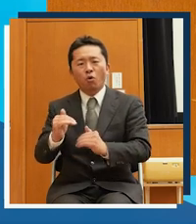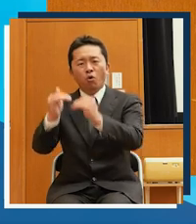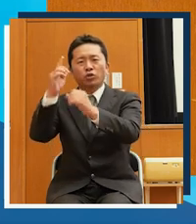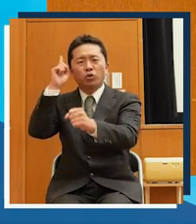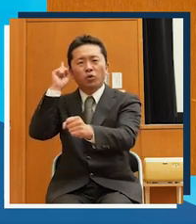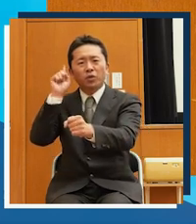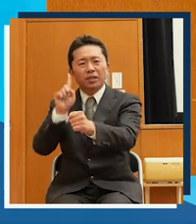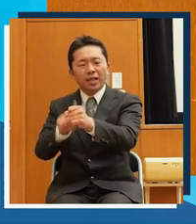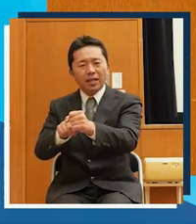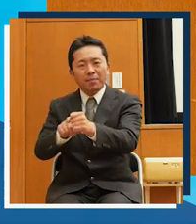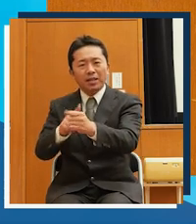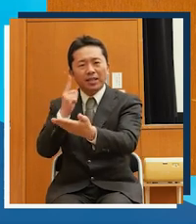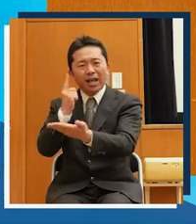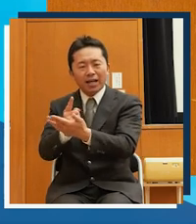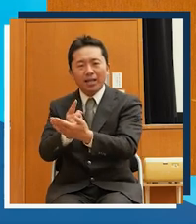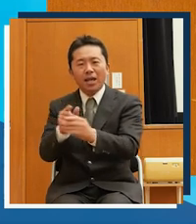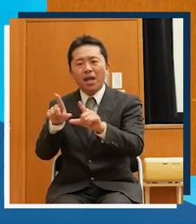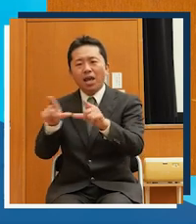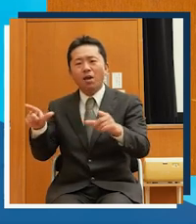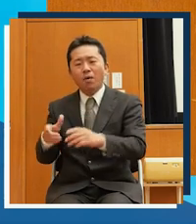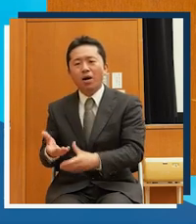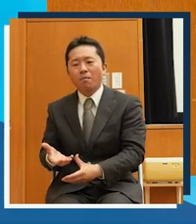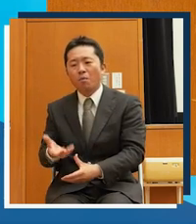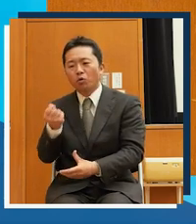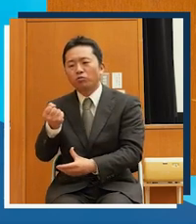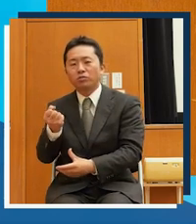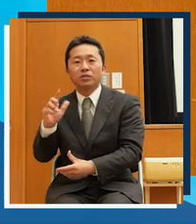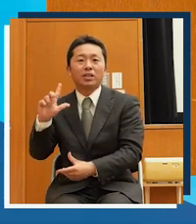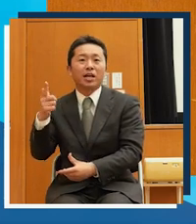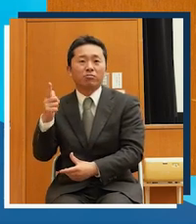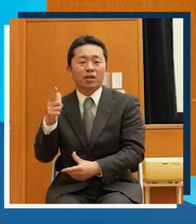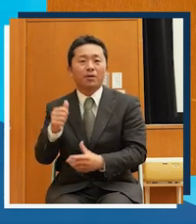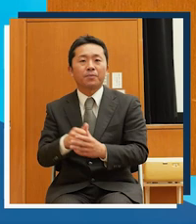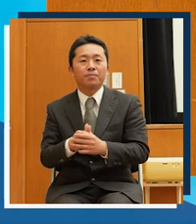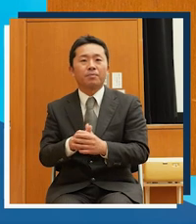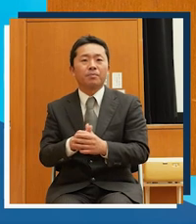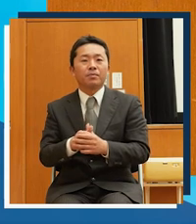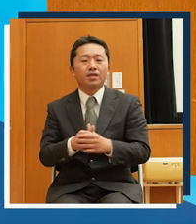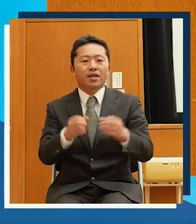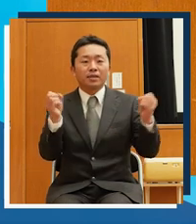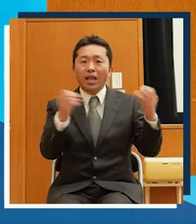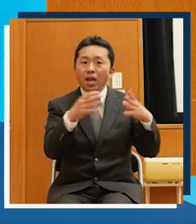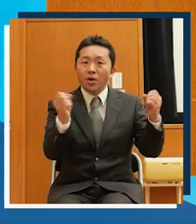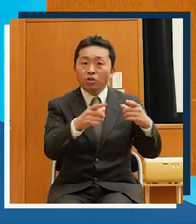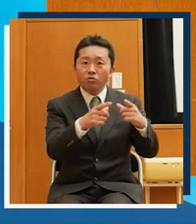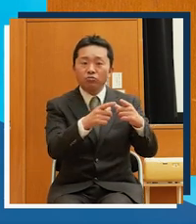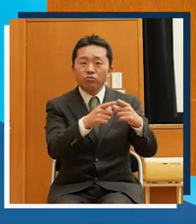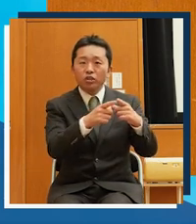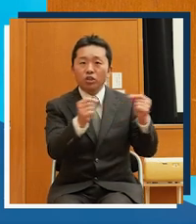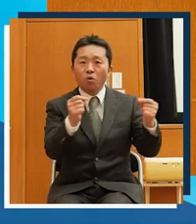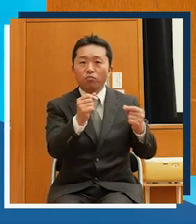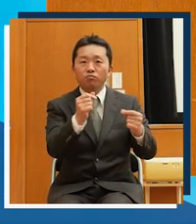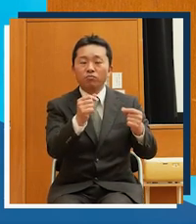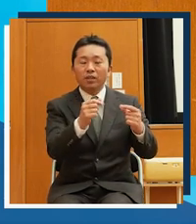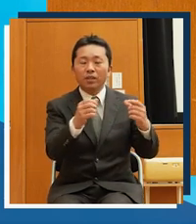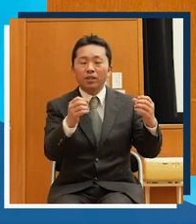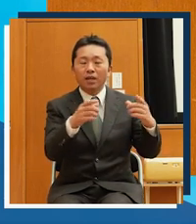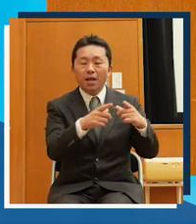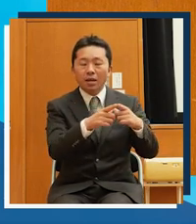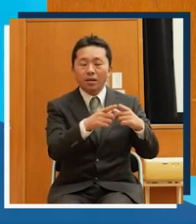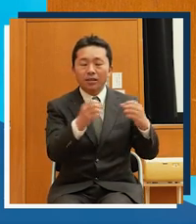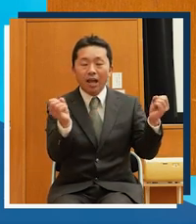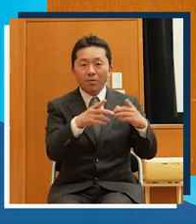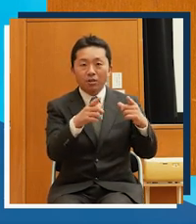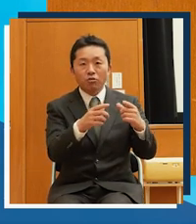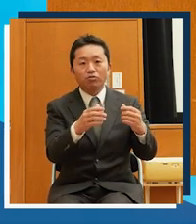平和が保てるのではなく平和は対話によって保てるという日本政府の姿勢をもっと全面に出さなければいけないということを日本政府にも